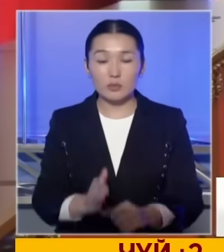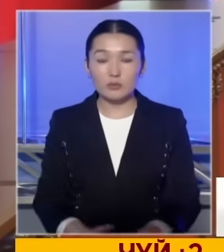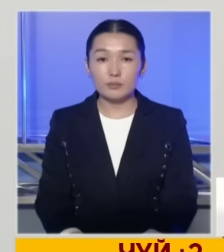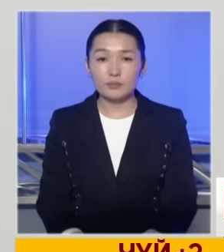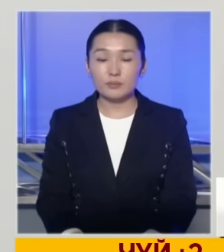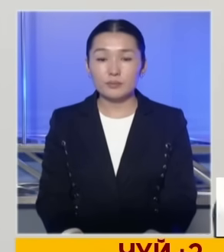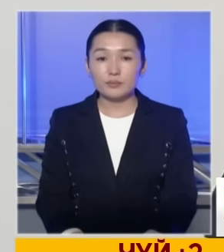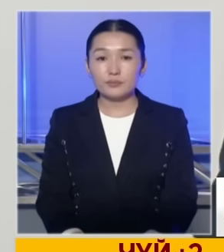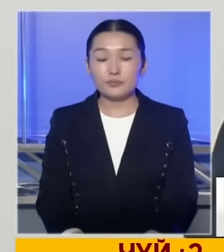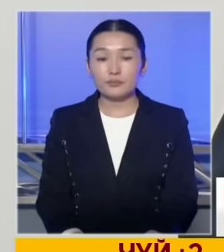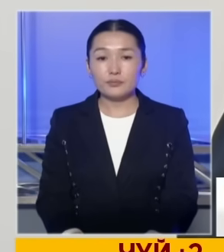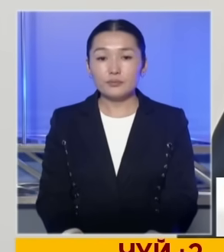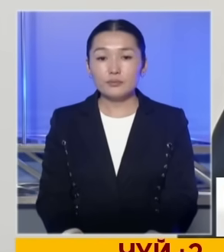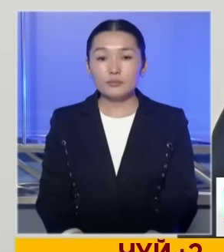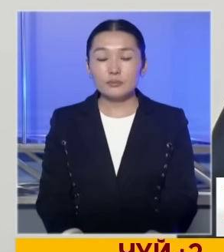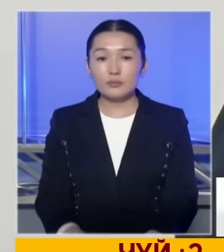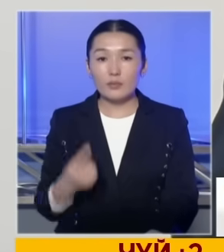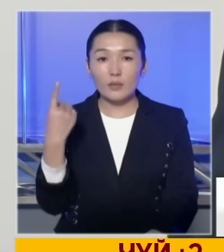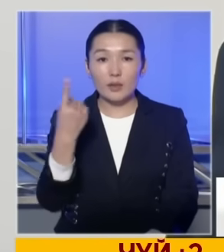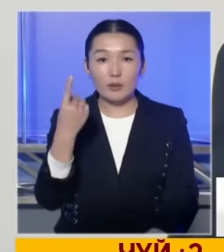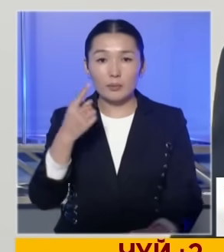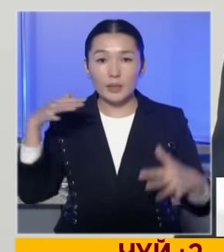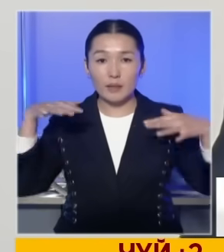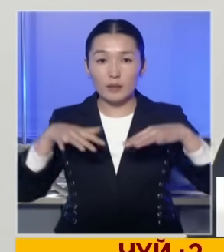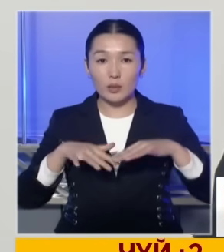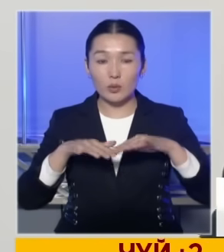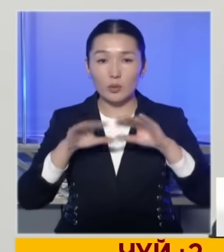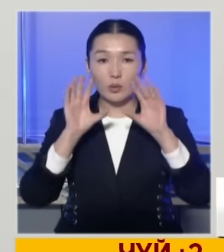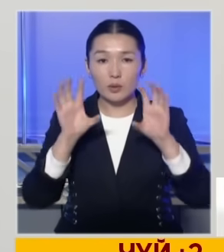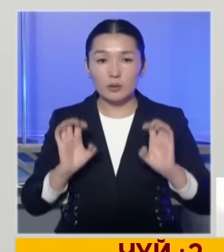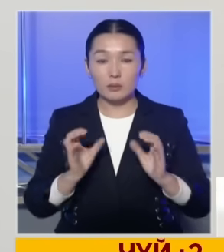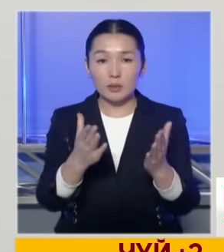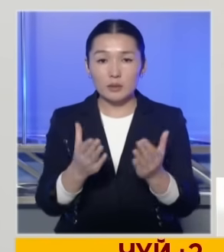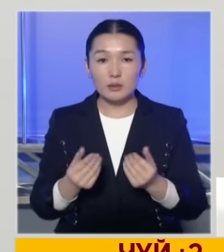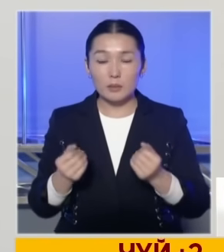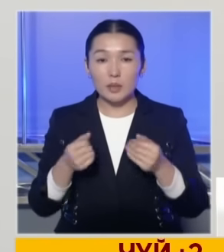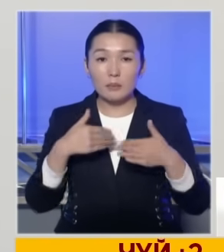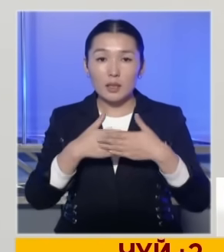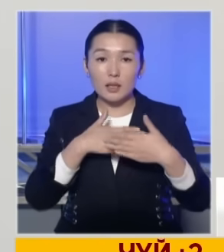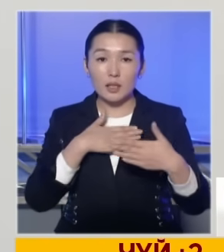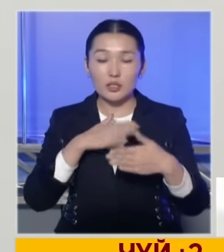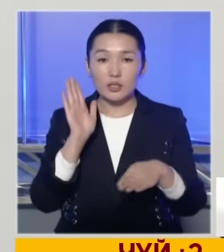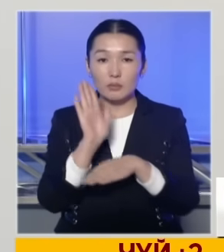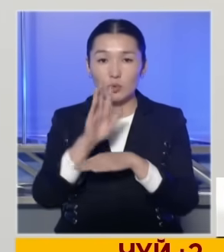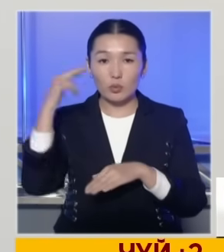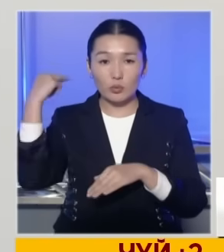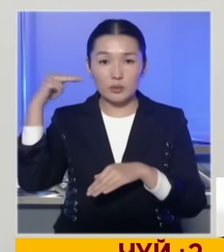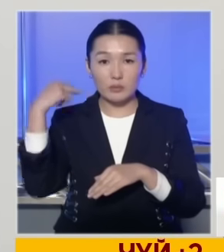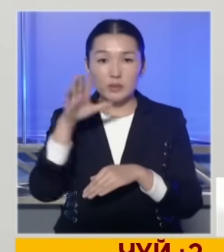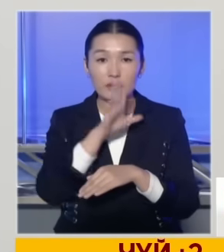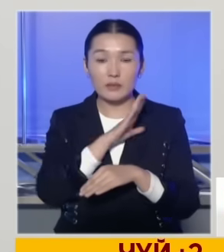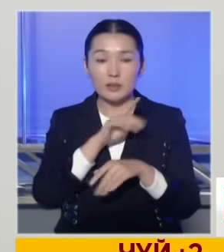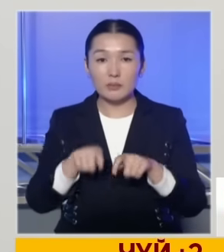тийиш. Биринчи курултайыбыз мыйзам кабыл алганга чейин президенттин жарлыгы менен уюштурулуп, уюштуруу комитети